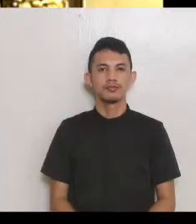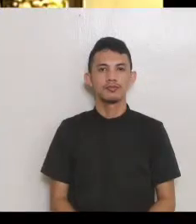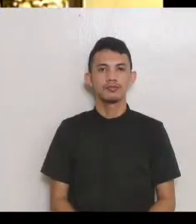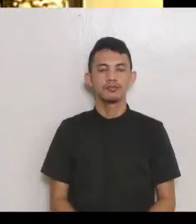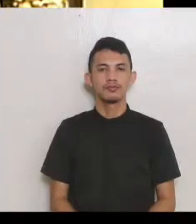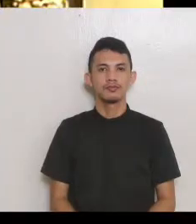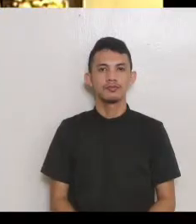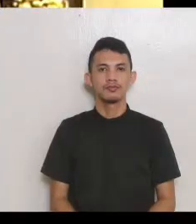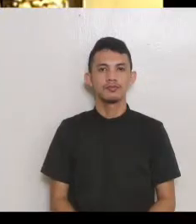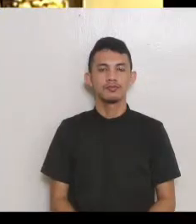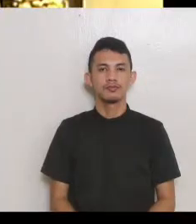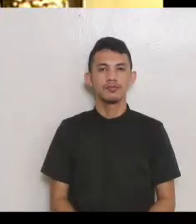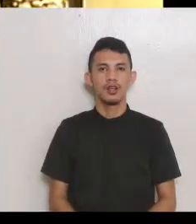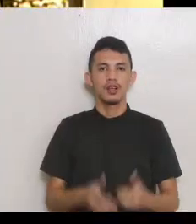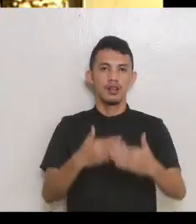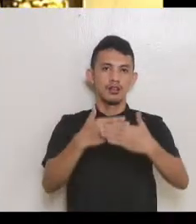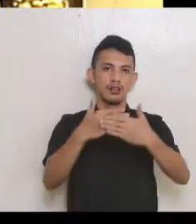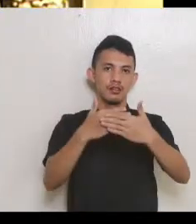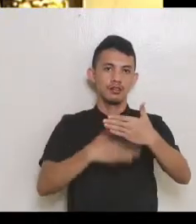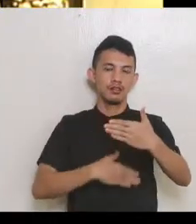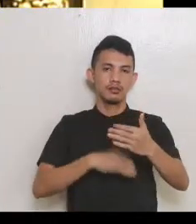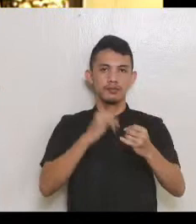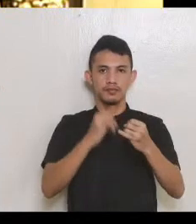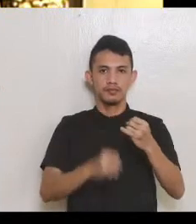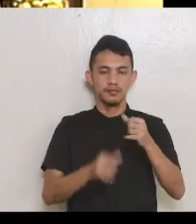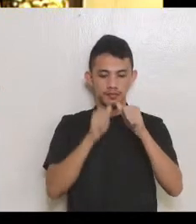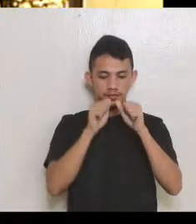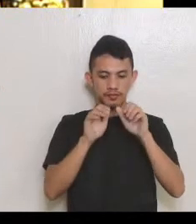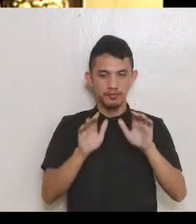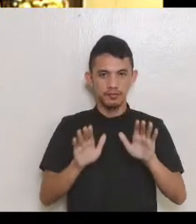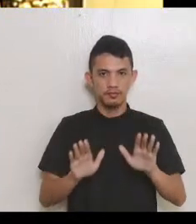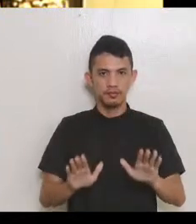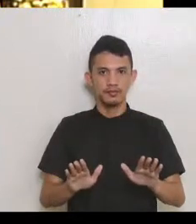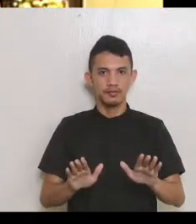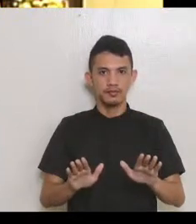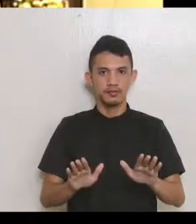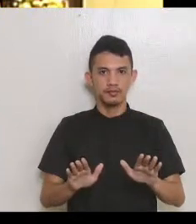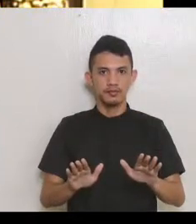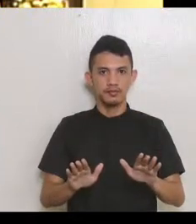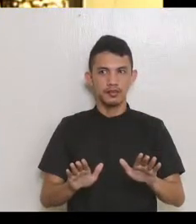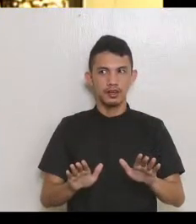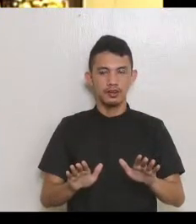Sa dili pang final blessing, pipila ka pahinumdum.